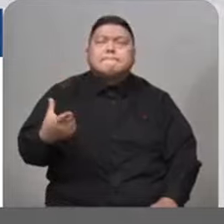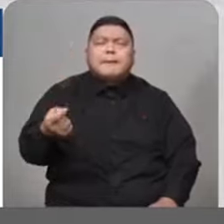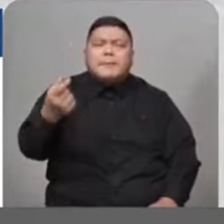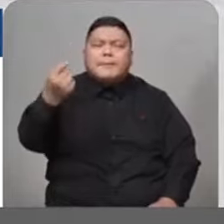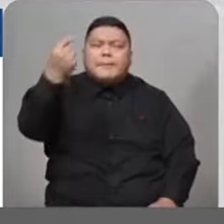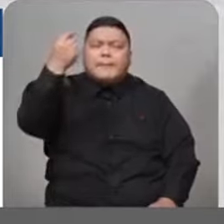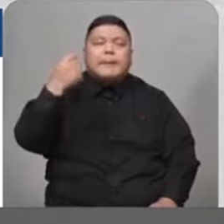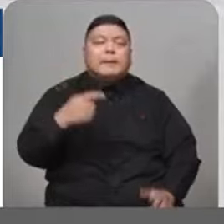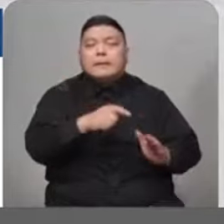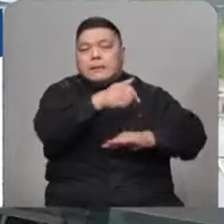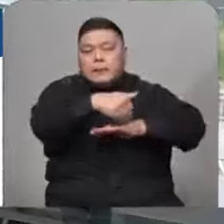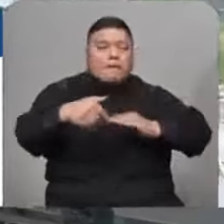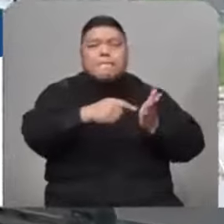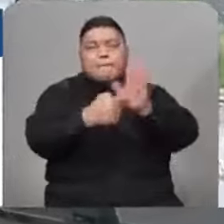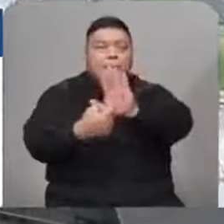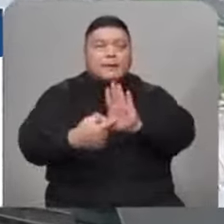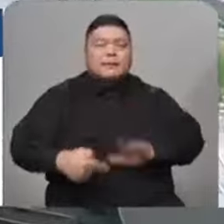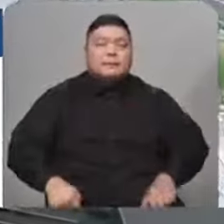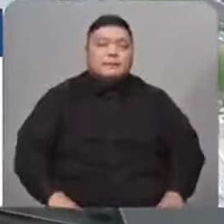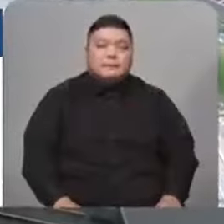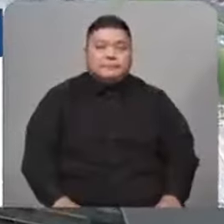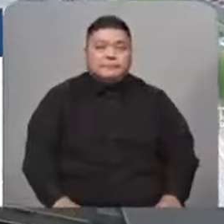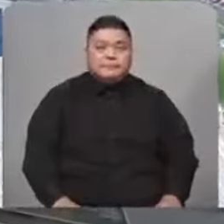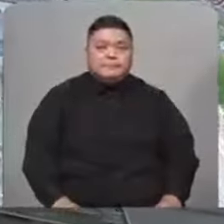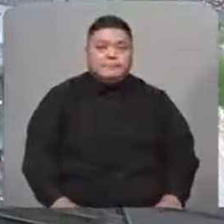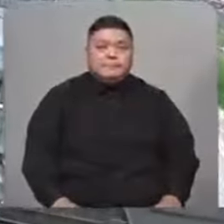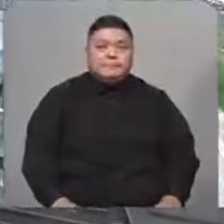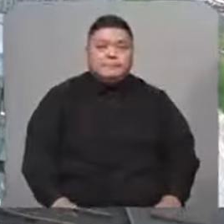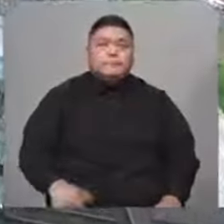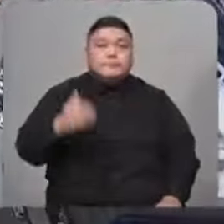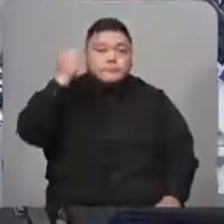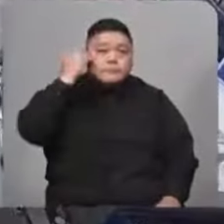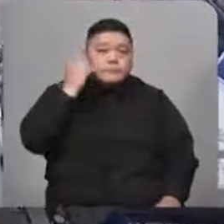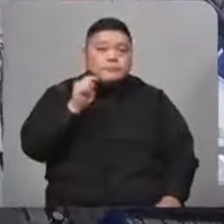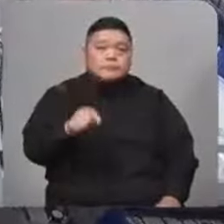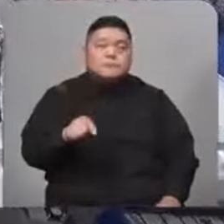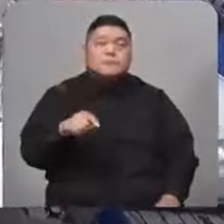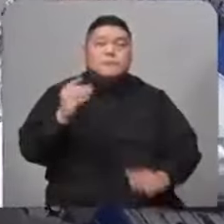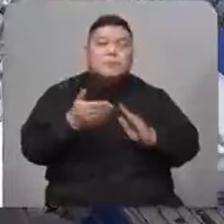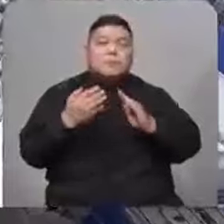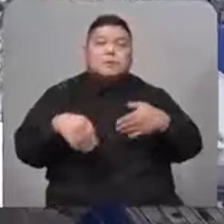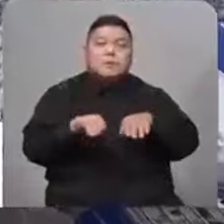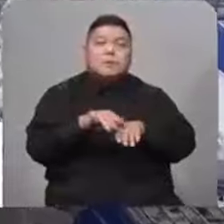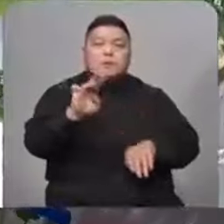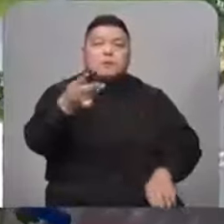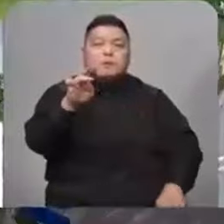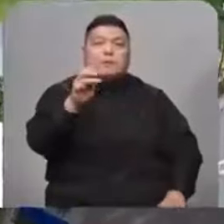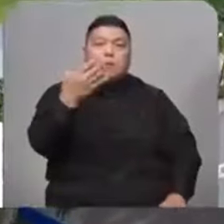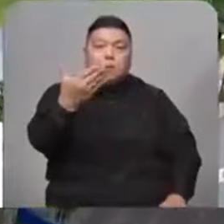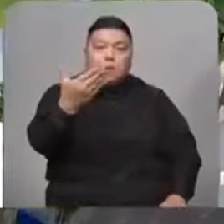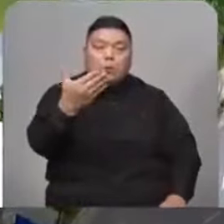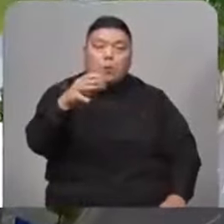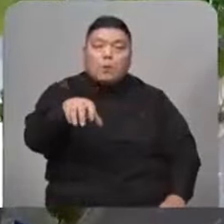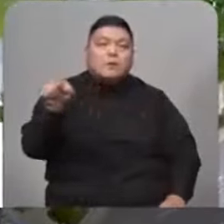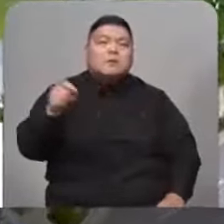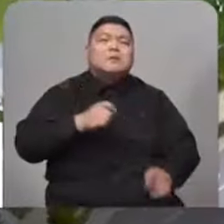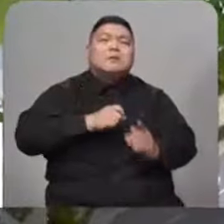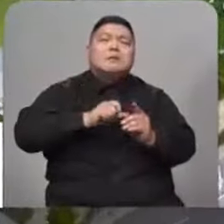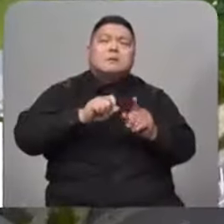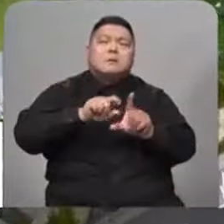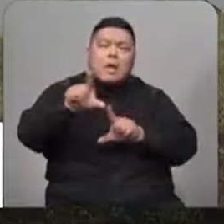기본 계획을 조속히 발표해야 합 우리나라 공공기간 339 곳에 절반 가까이는 수도권에 쏠려